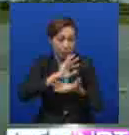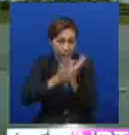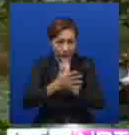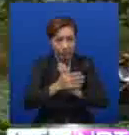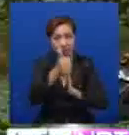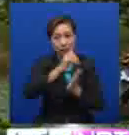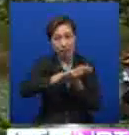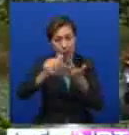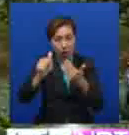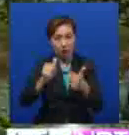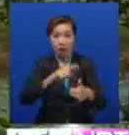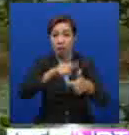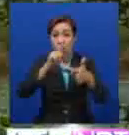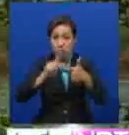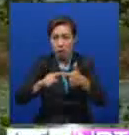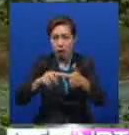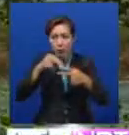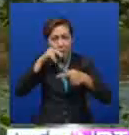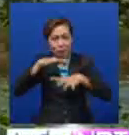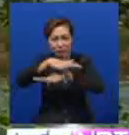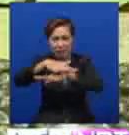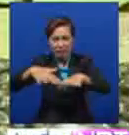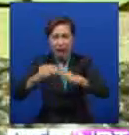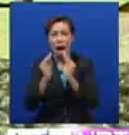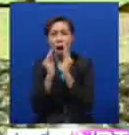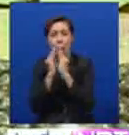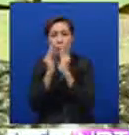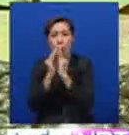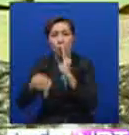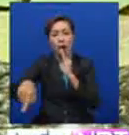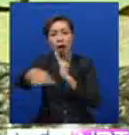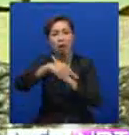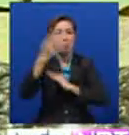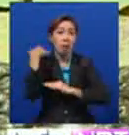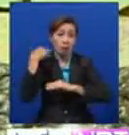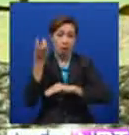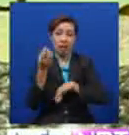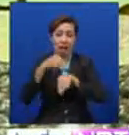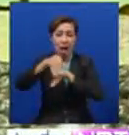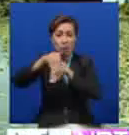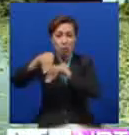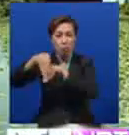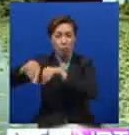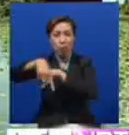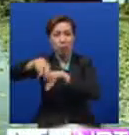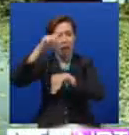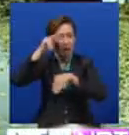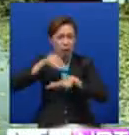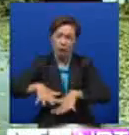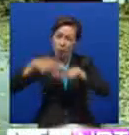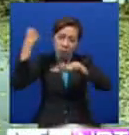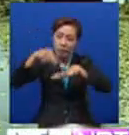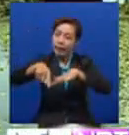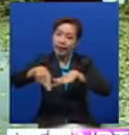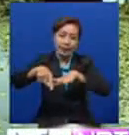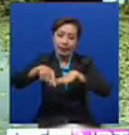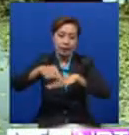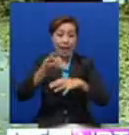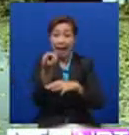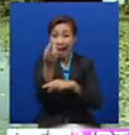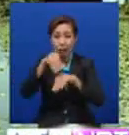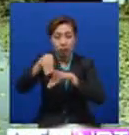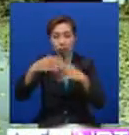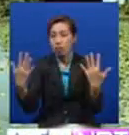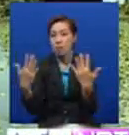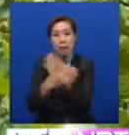นาบัวซึ่งที่แห่งนี้ในอดีตเคยเป็นทุ่งนาแต่เนื่องจากประสบกับปัญหาน้ำท่วมซ้ำซากเจ้าของนาจึงแปลสภาพนาข้าวให้